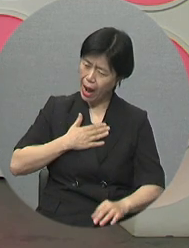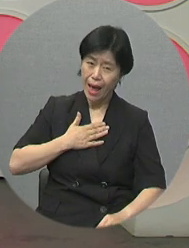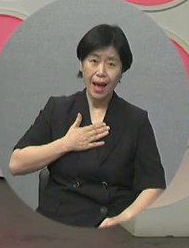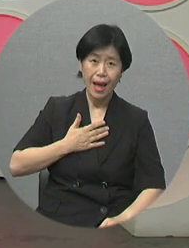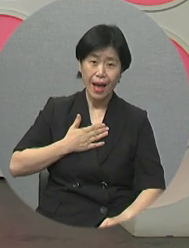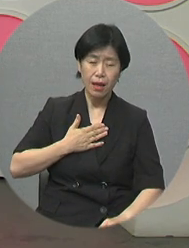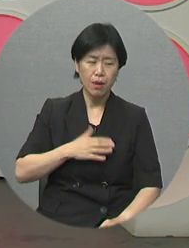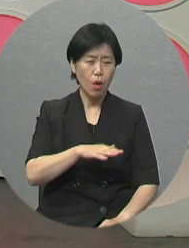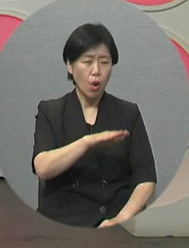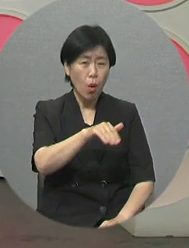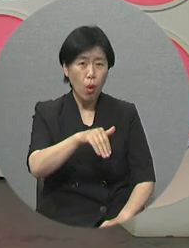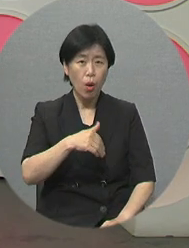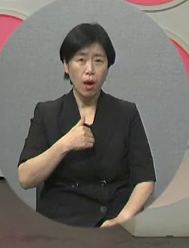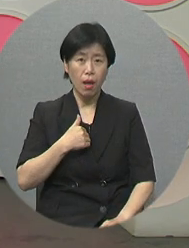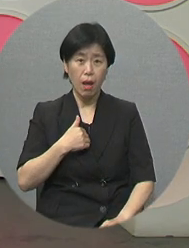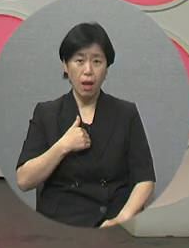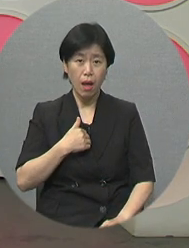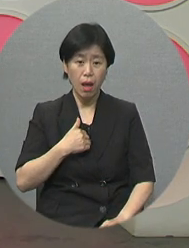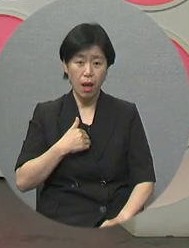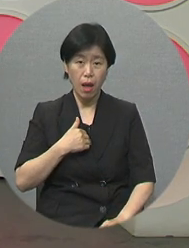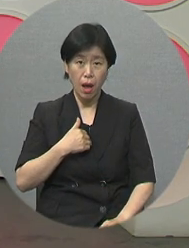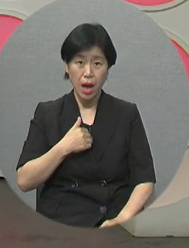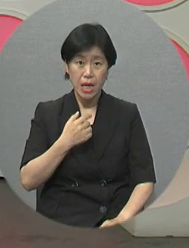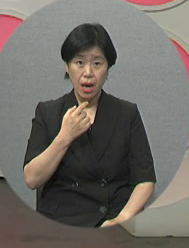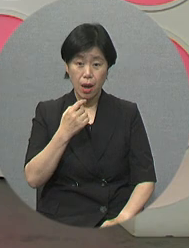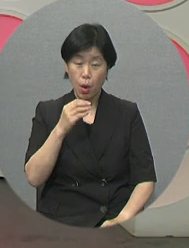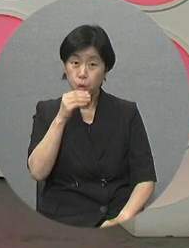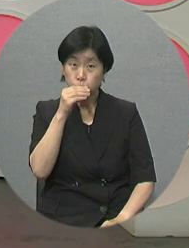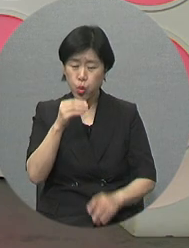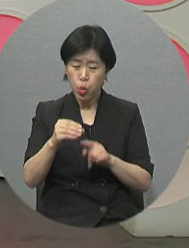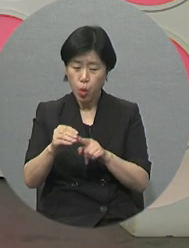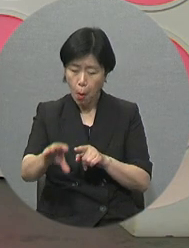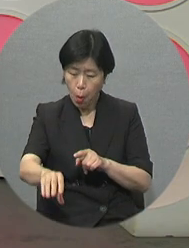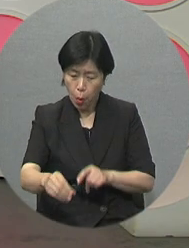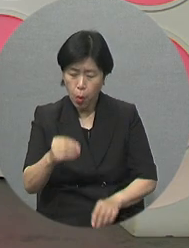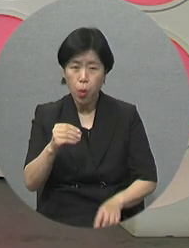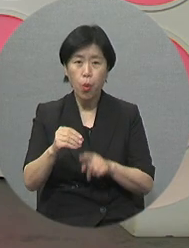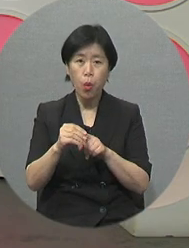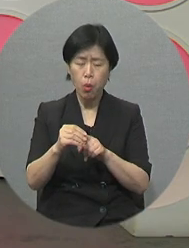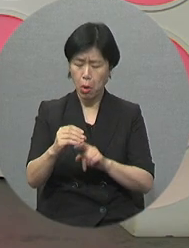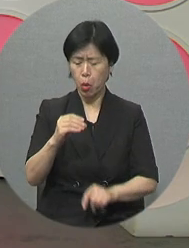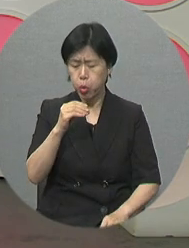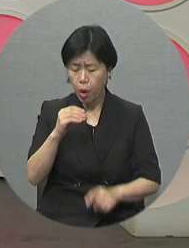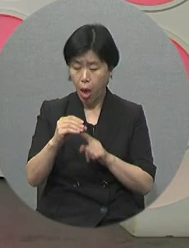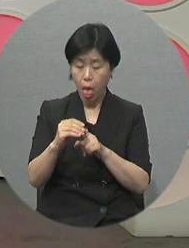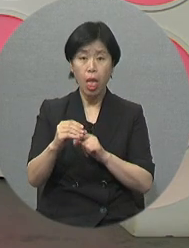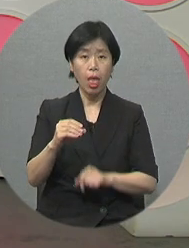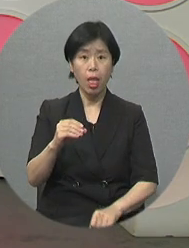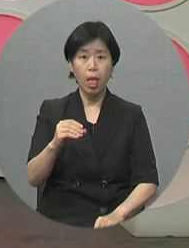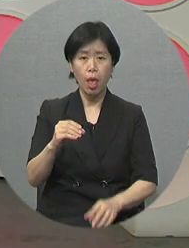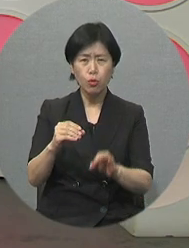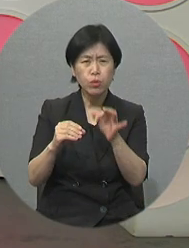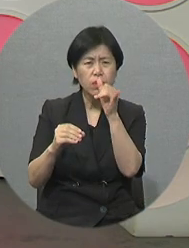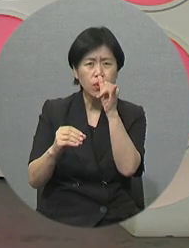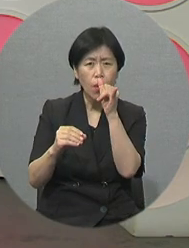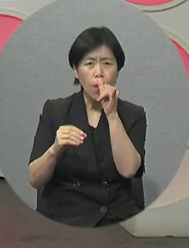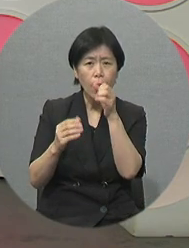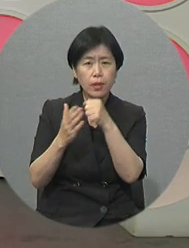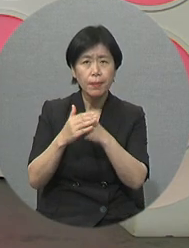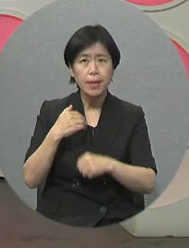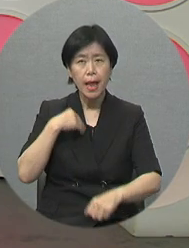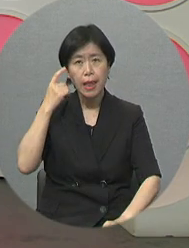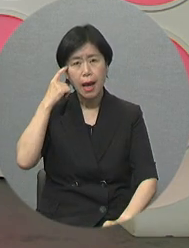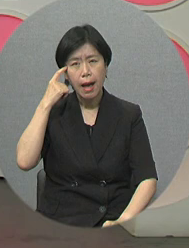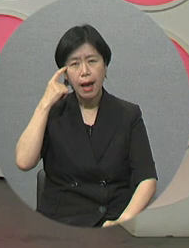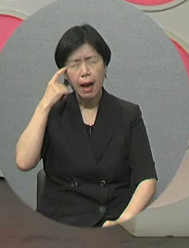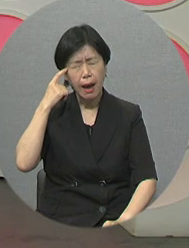제가 돈 봉투를 보자 제정신이 아니었습니다. 그래도 한 장만 쓰고 나머진 그대로 있습니다.